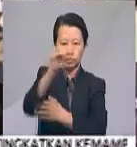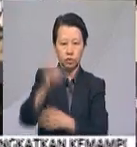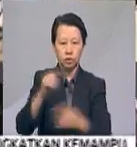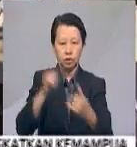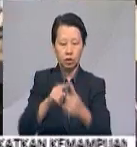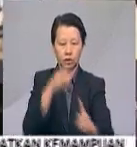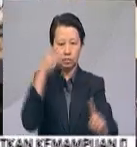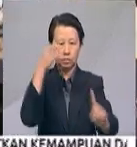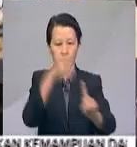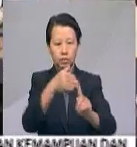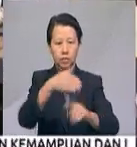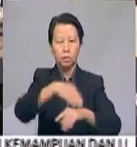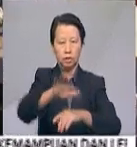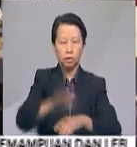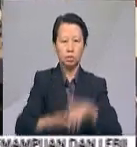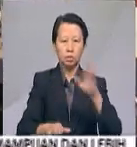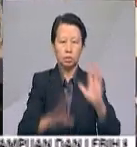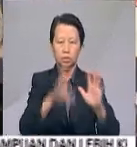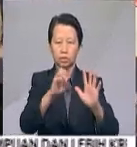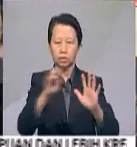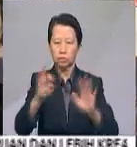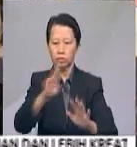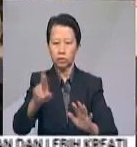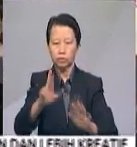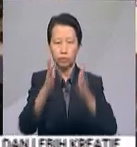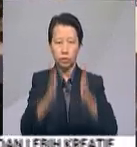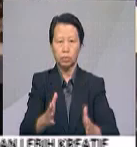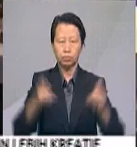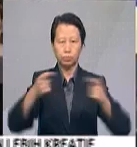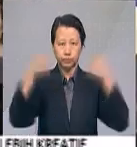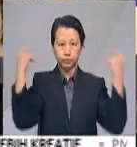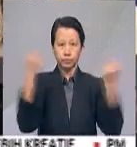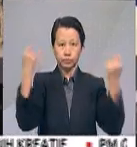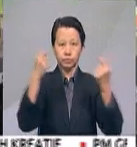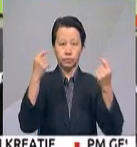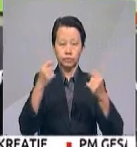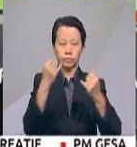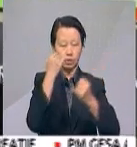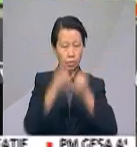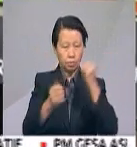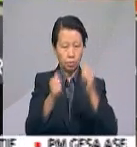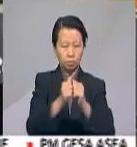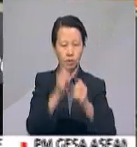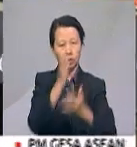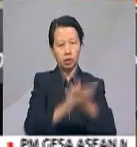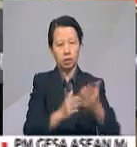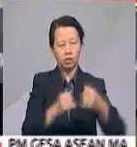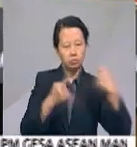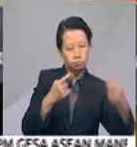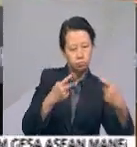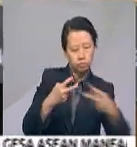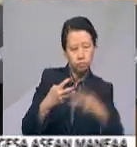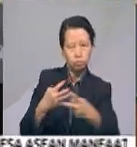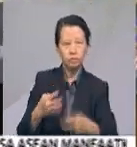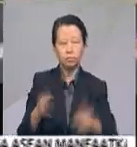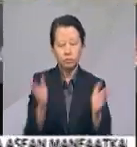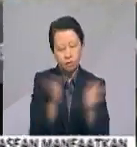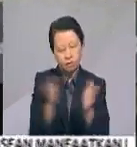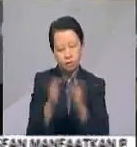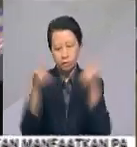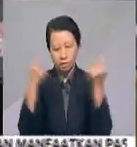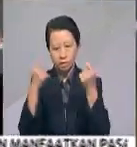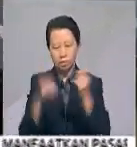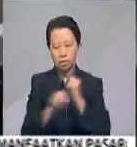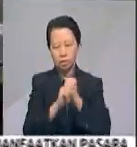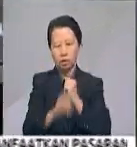kepada sasaran lebih 500,000 pengunjung. Karnival ini merupakan kemuncak kepada beberapa siri jelajah mini karnival kempen